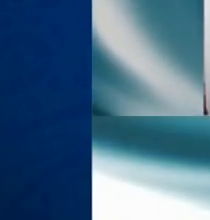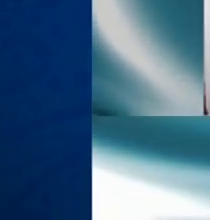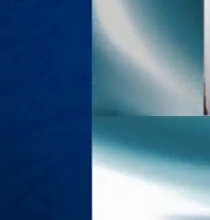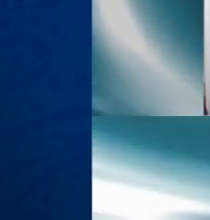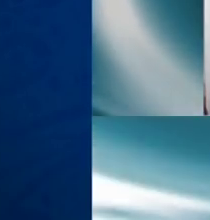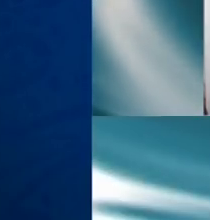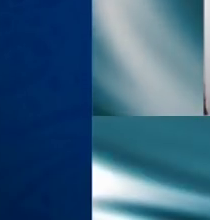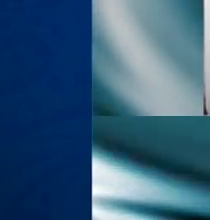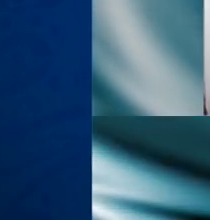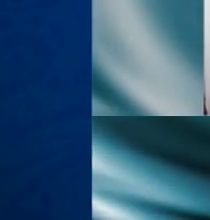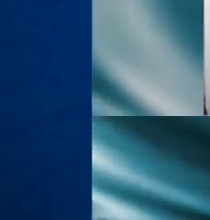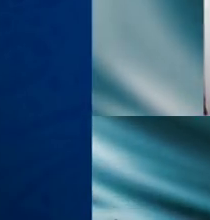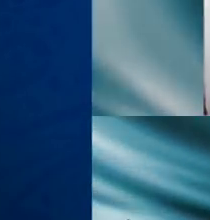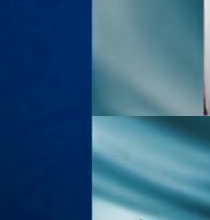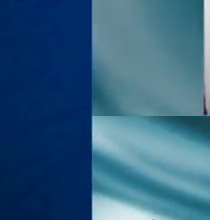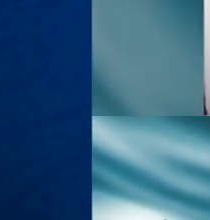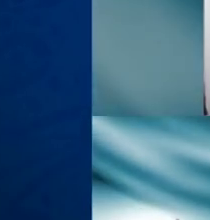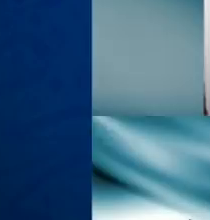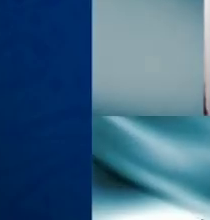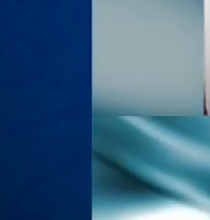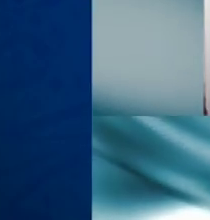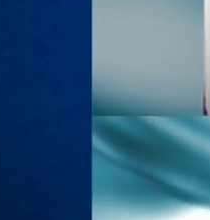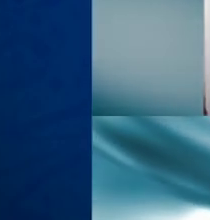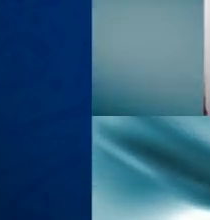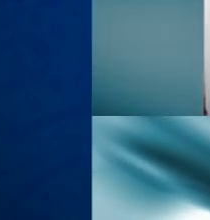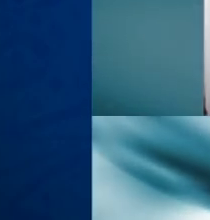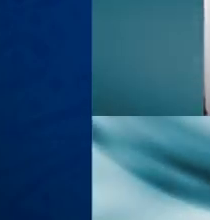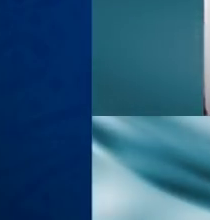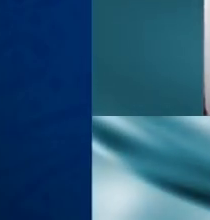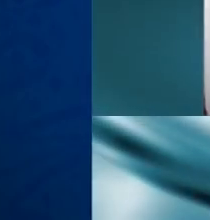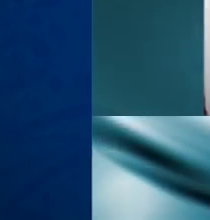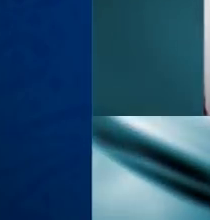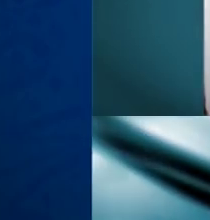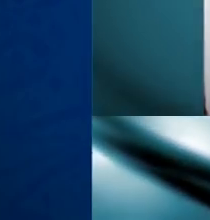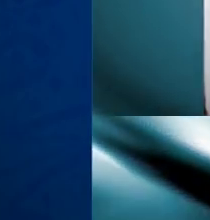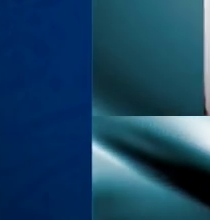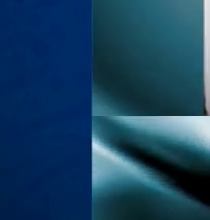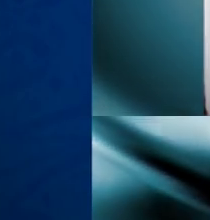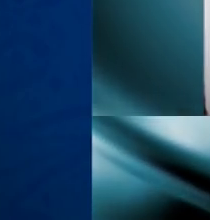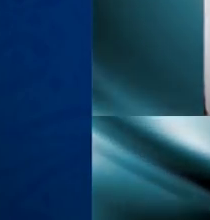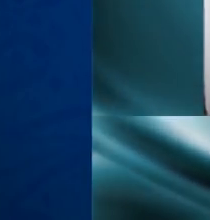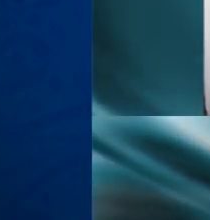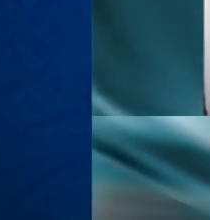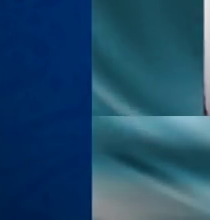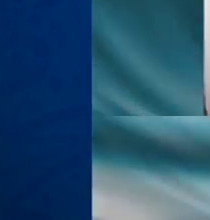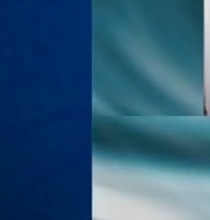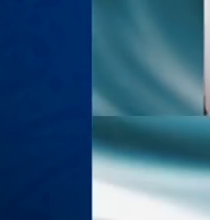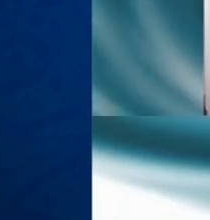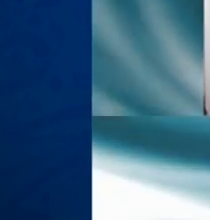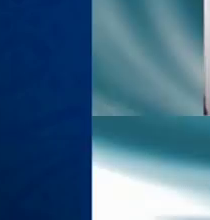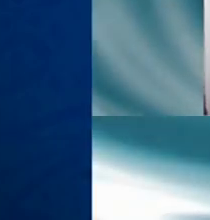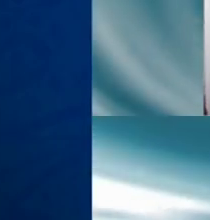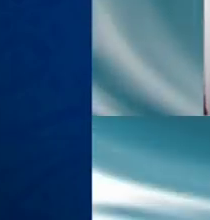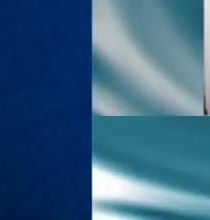so'rayman. Bu bir me'yorga yetib, hamma omma musulmonlar qilishi lozim bo'lgan